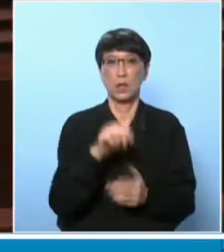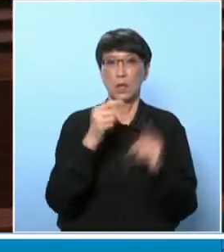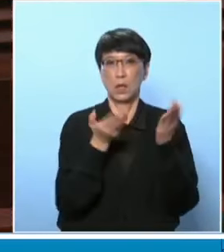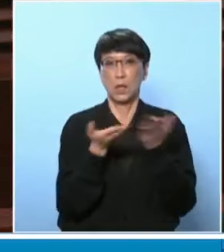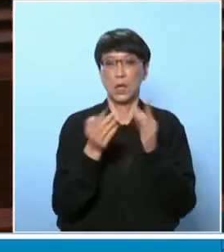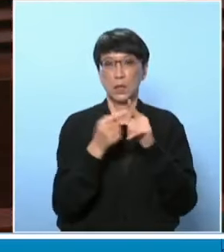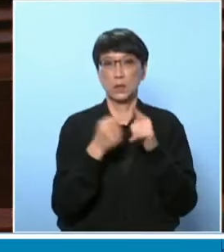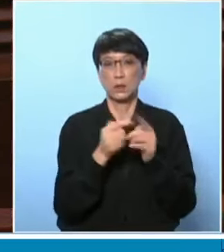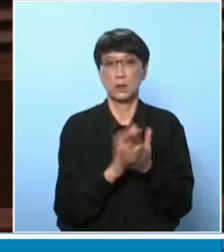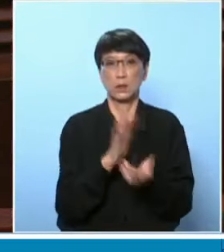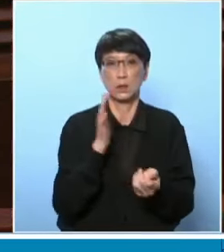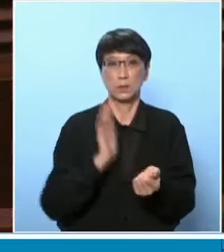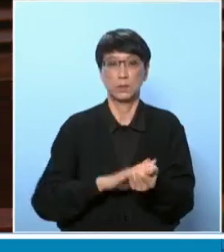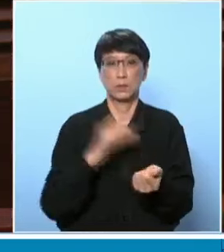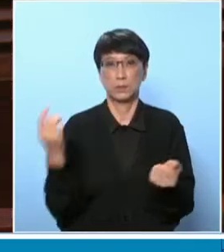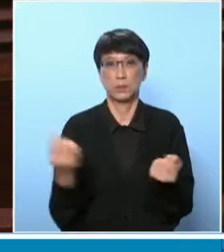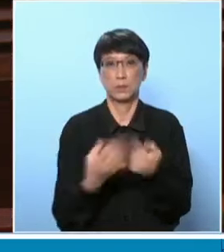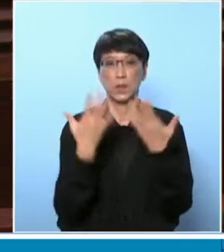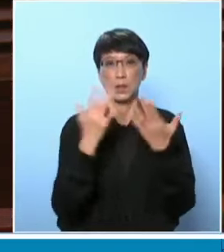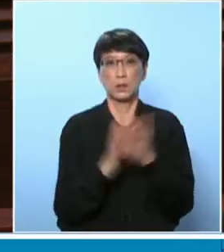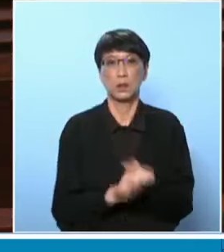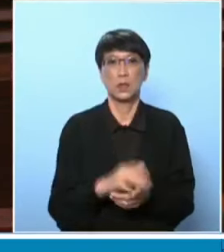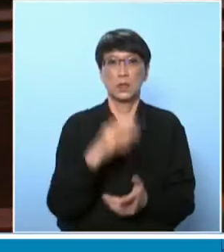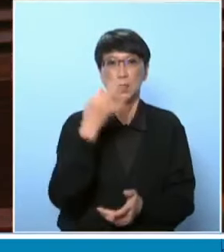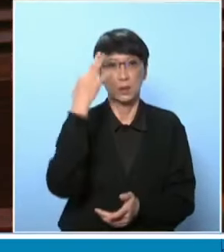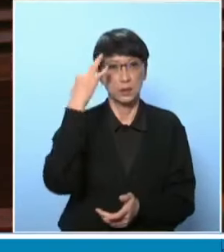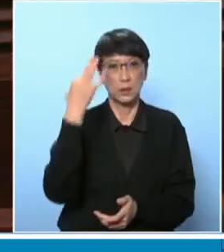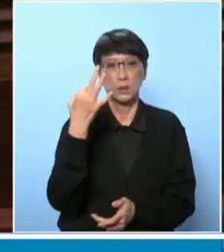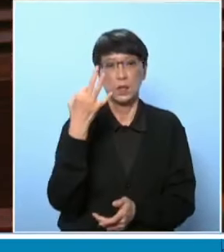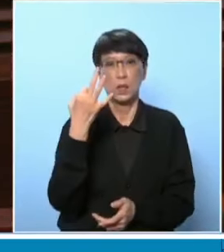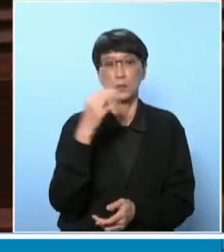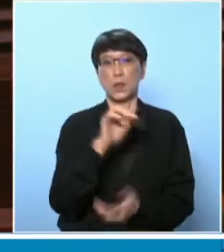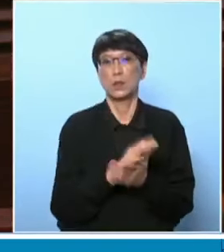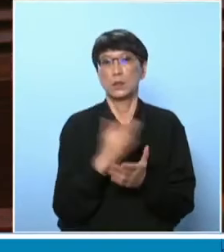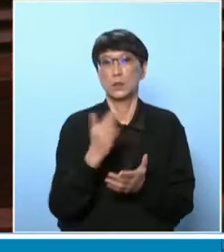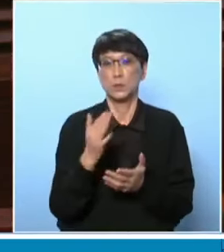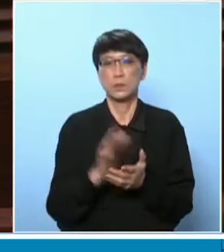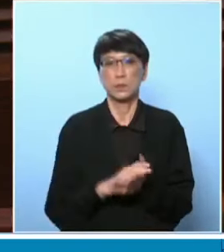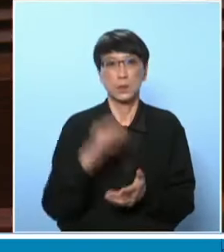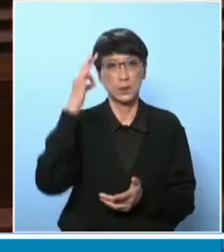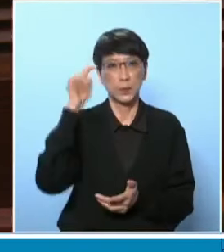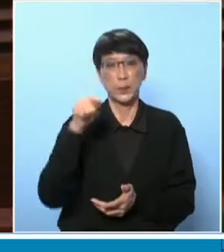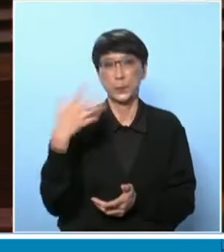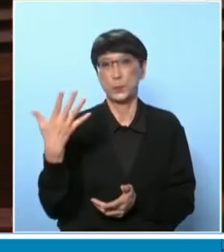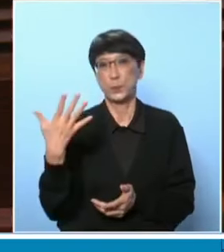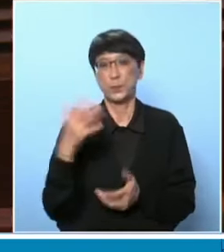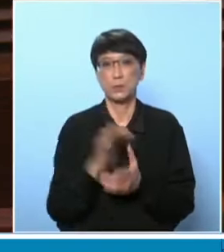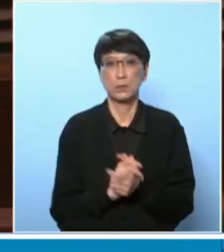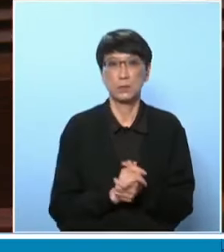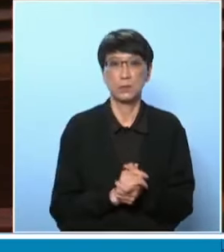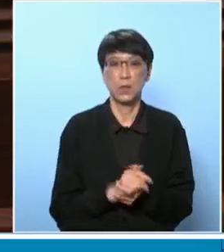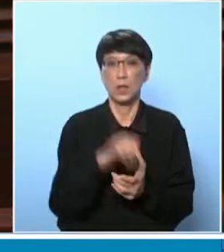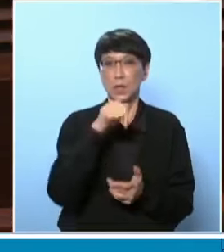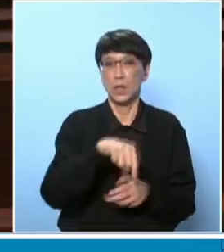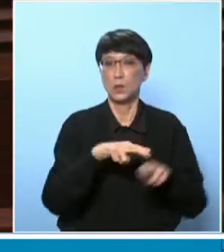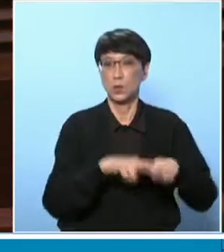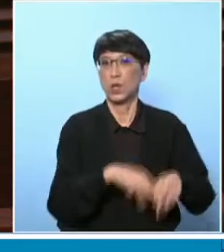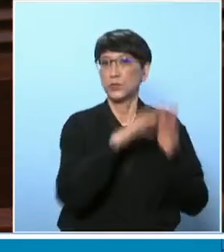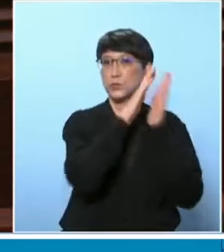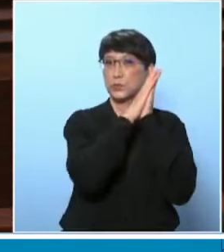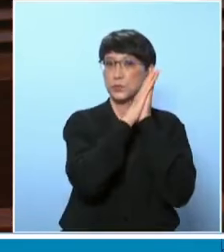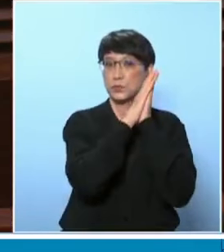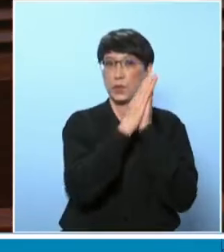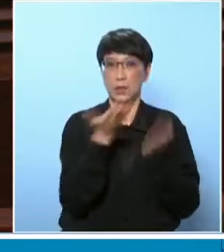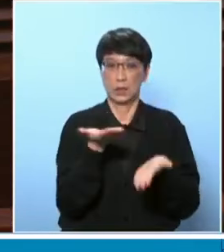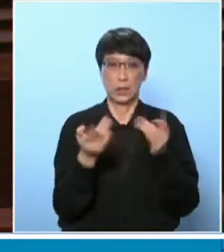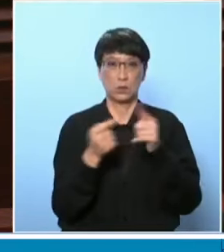時間由疫情前約3.1晚延長至2023年第三季約3.5晚，而過夜旅客人次的比例亦